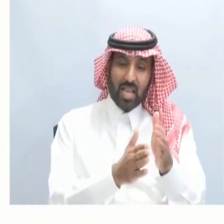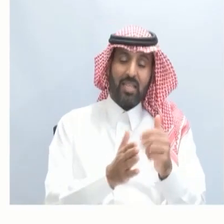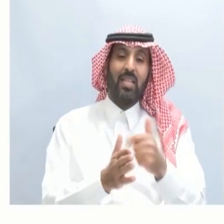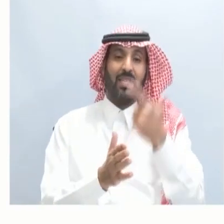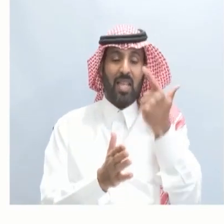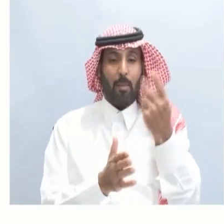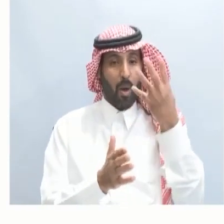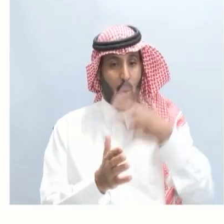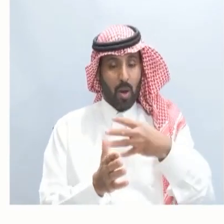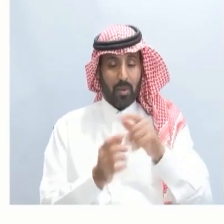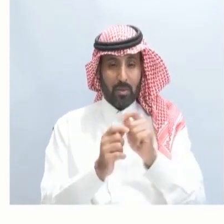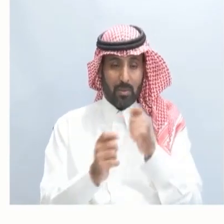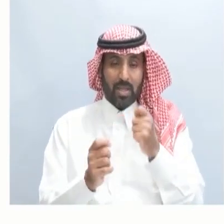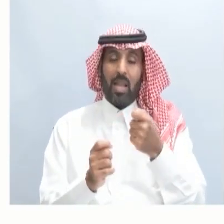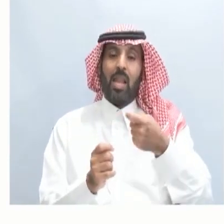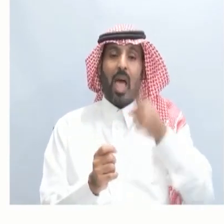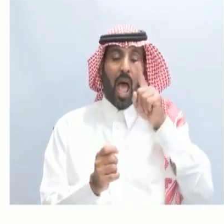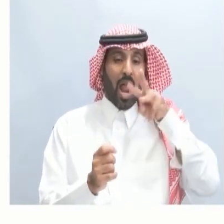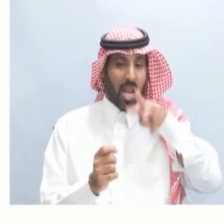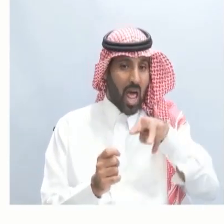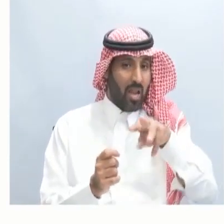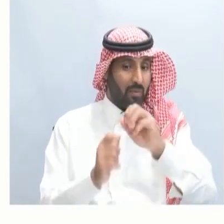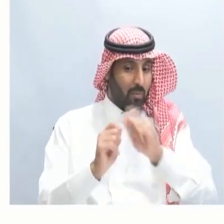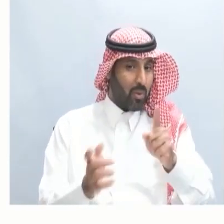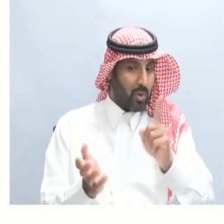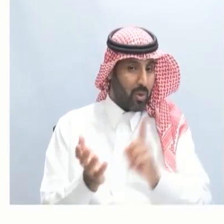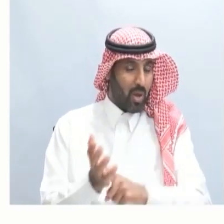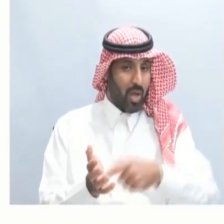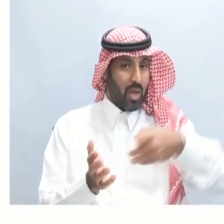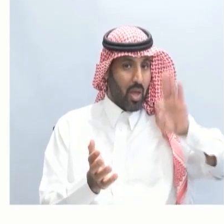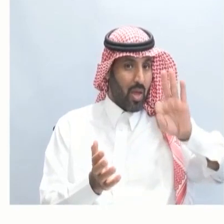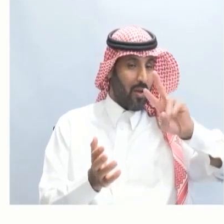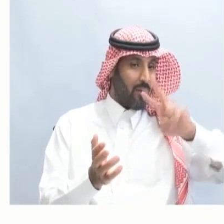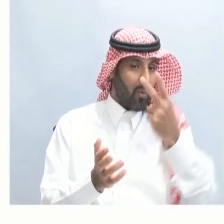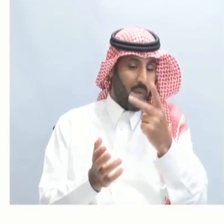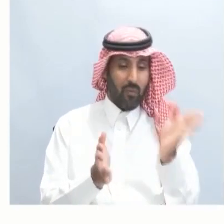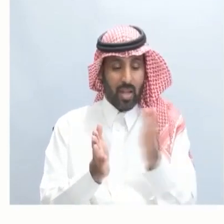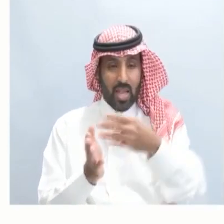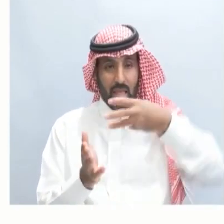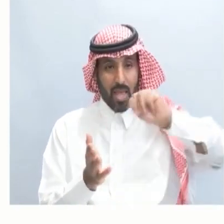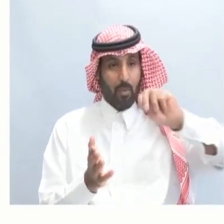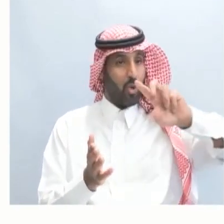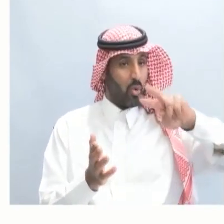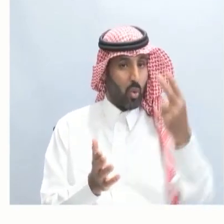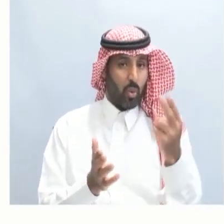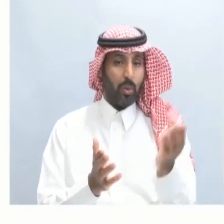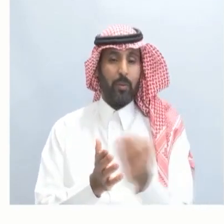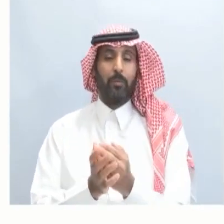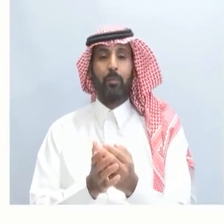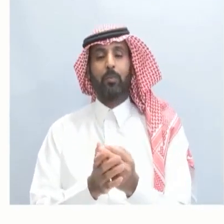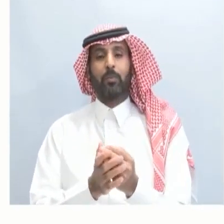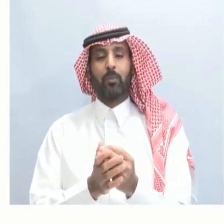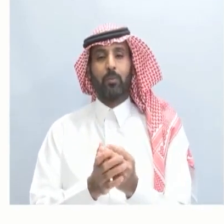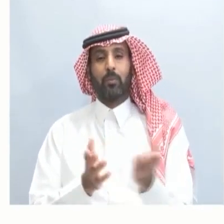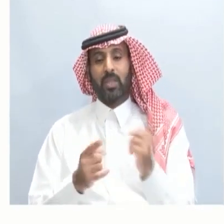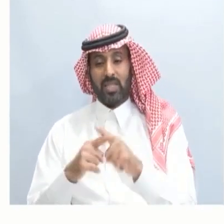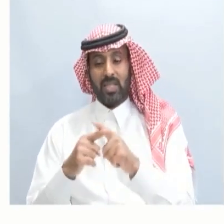دل على ان ماذا على ان اف2 في الام 2 اذا استنتج ماذا ان اف ت في الام